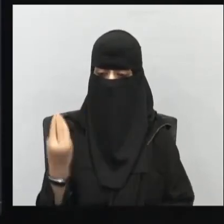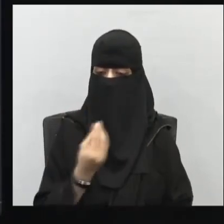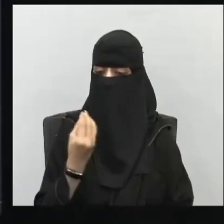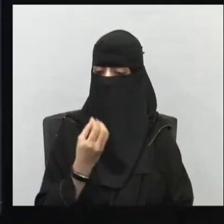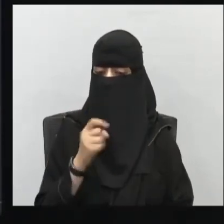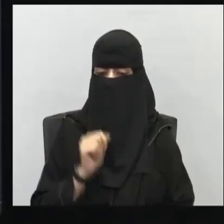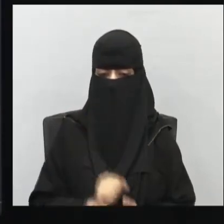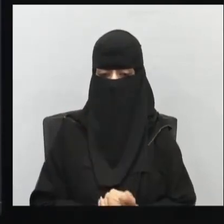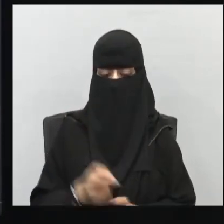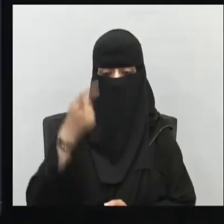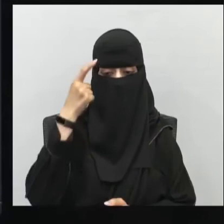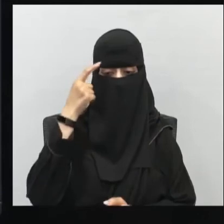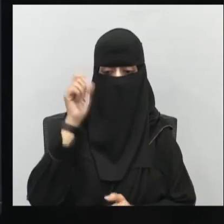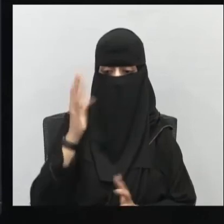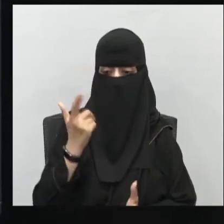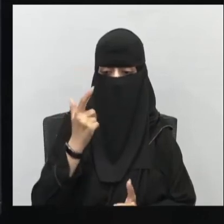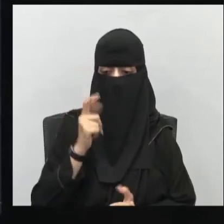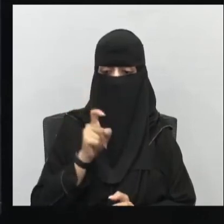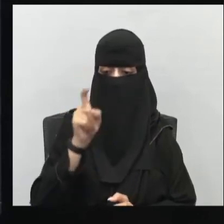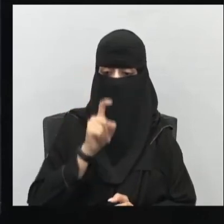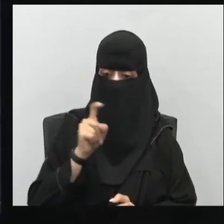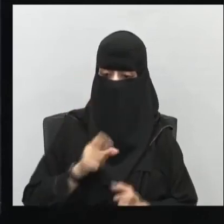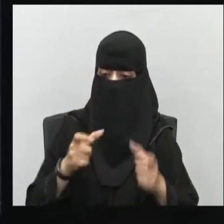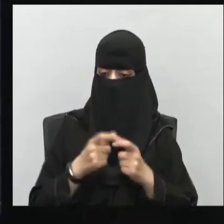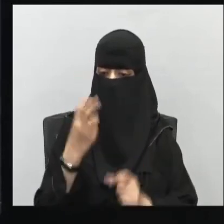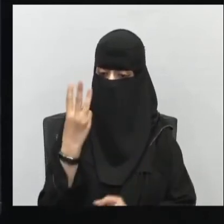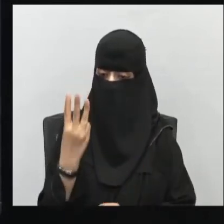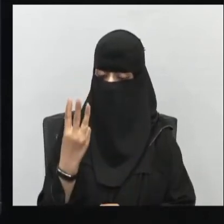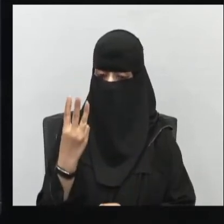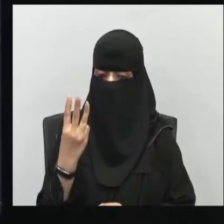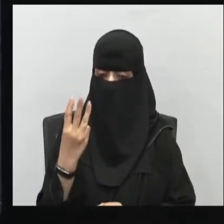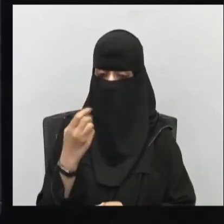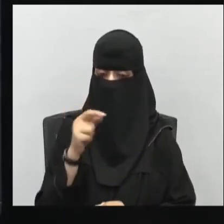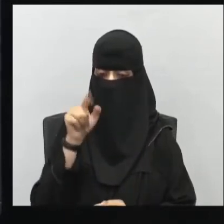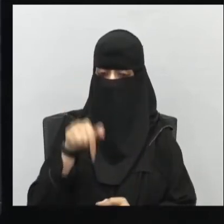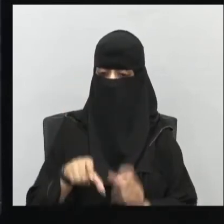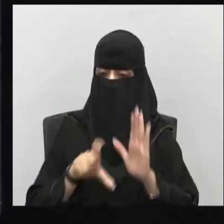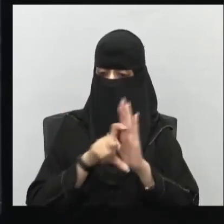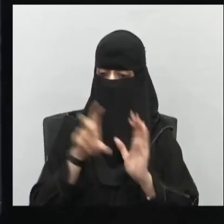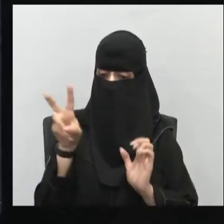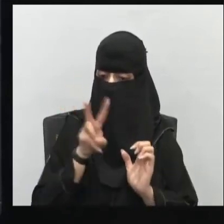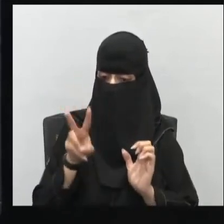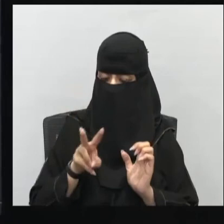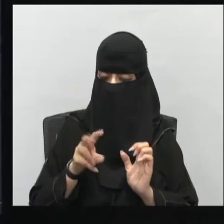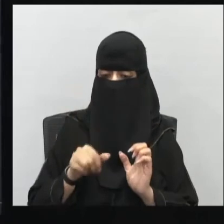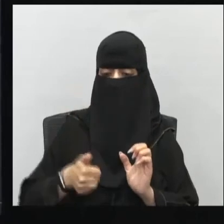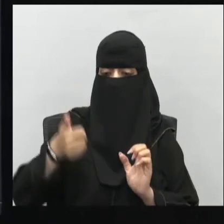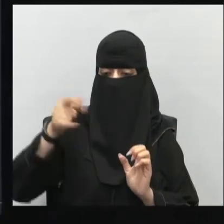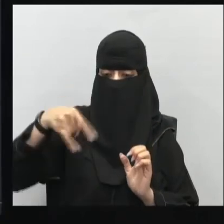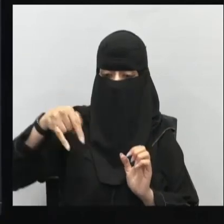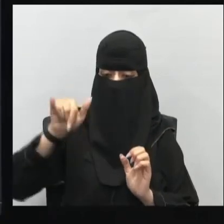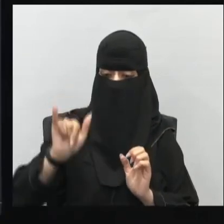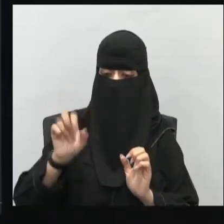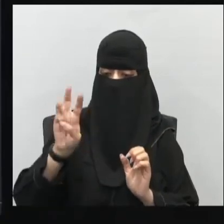والجميلة. تعرفنا على تقويم التجميعي رقم 3، أخذنا النص القرائي الإيثار، استخرجنا